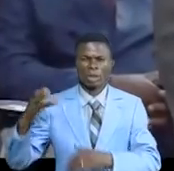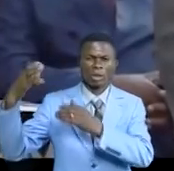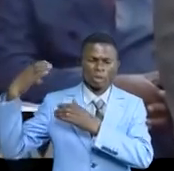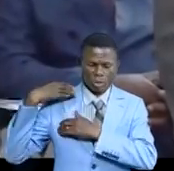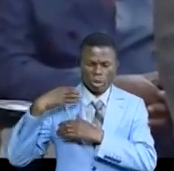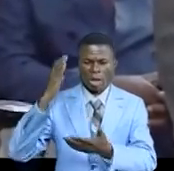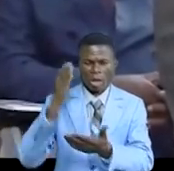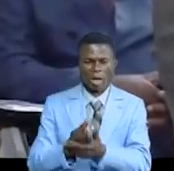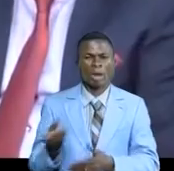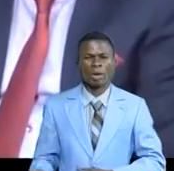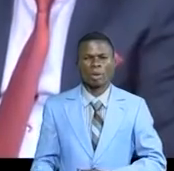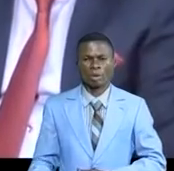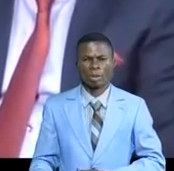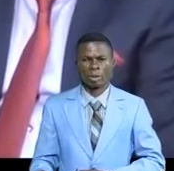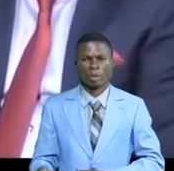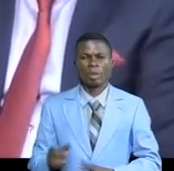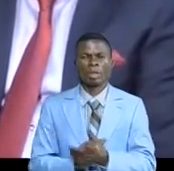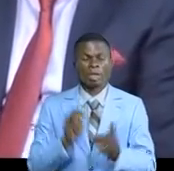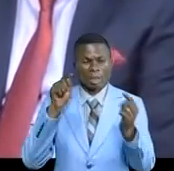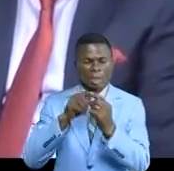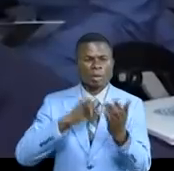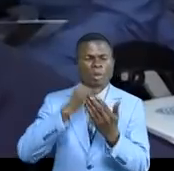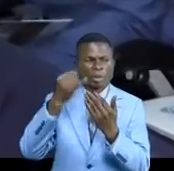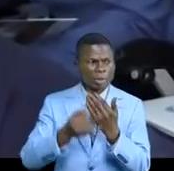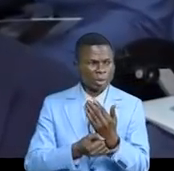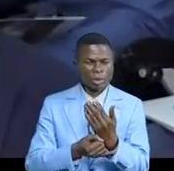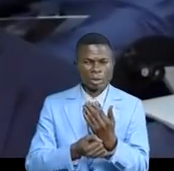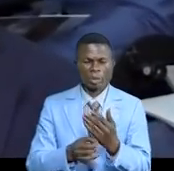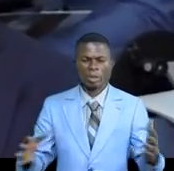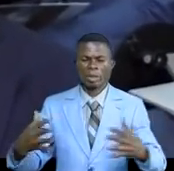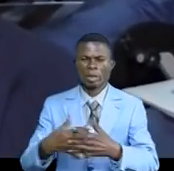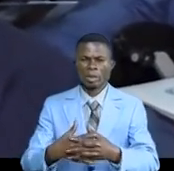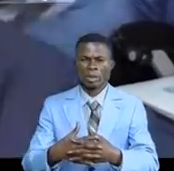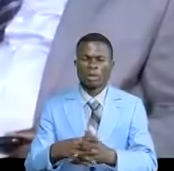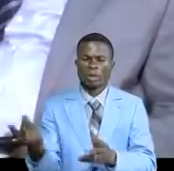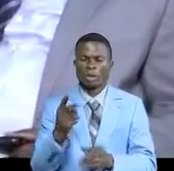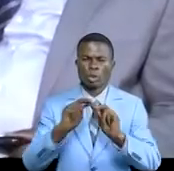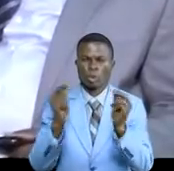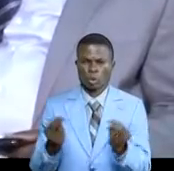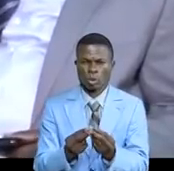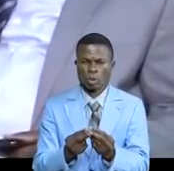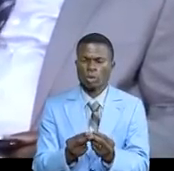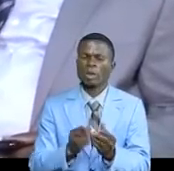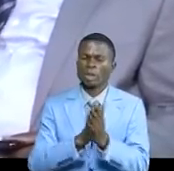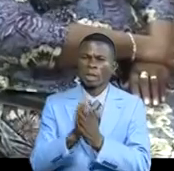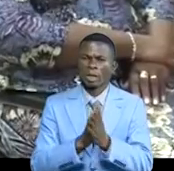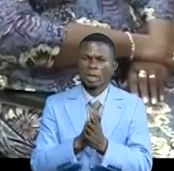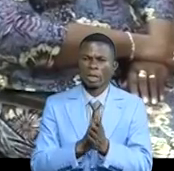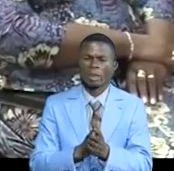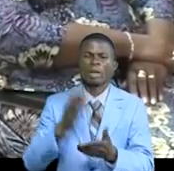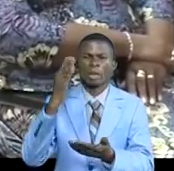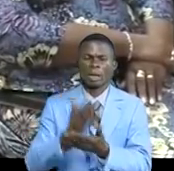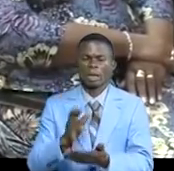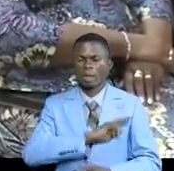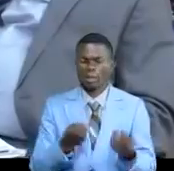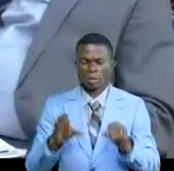de lutter contre la corruption. L'objectif de ces projets scellés entre les deux parties est de réduire sensiblement la corruption en RDC,